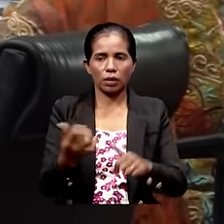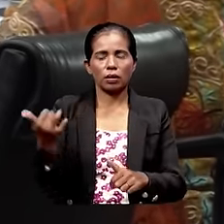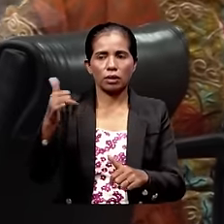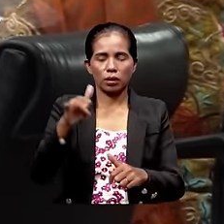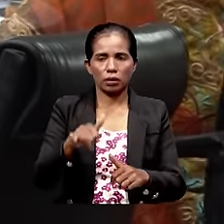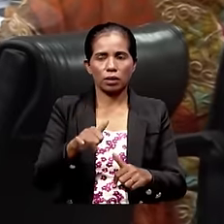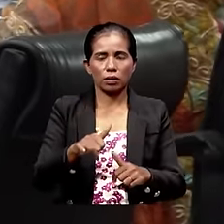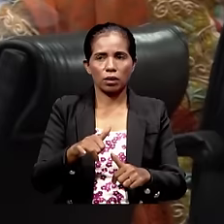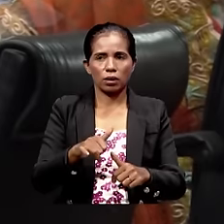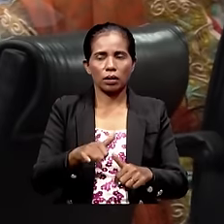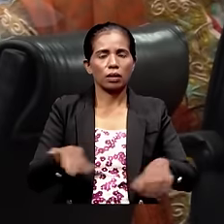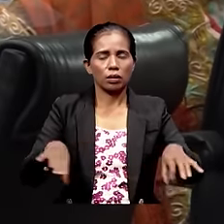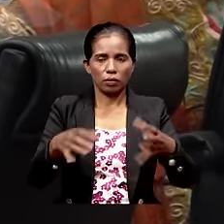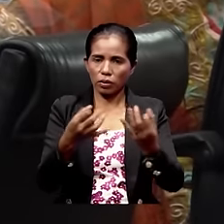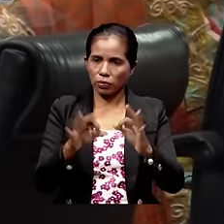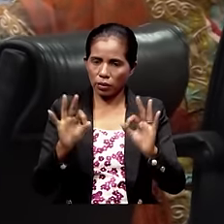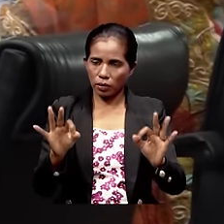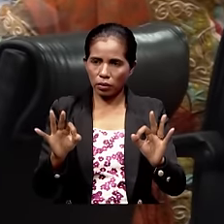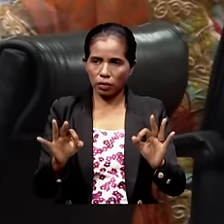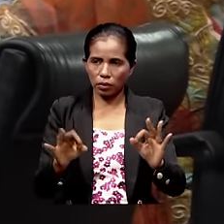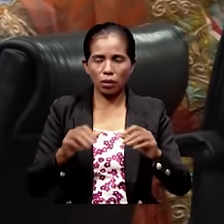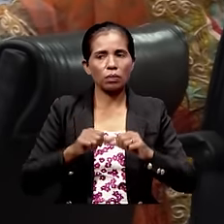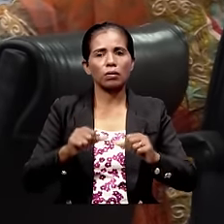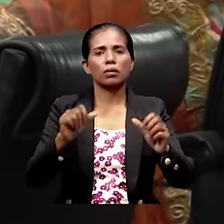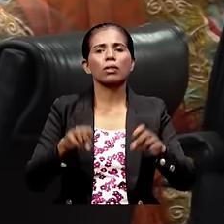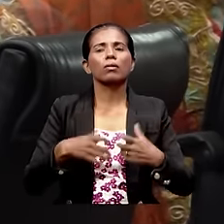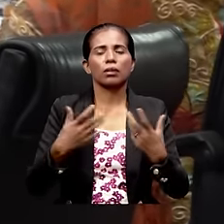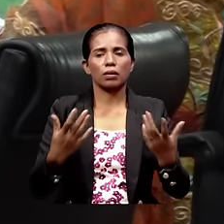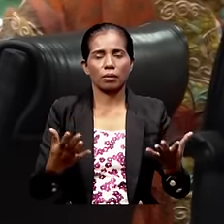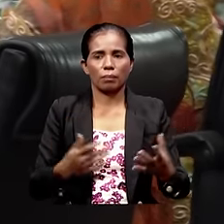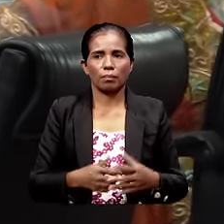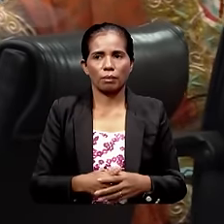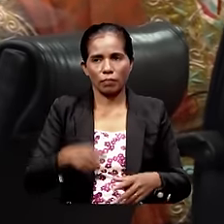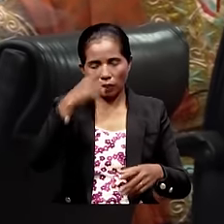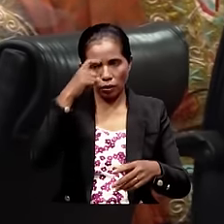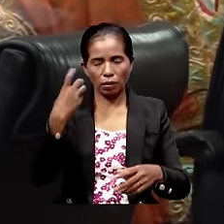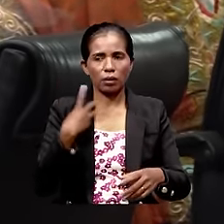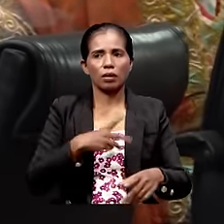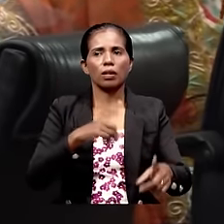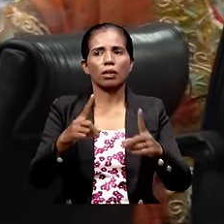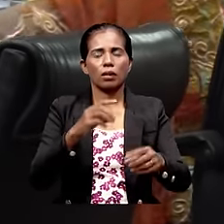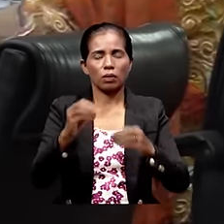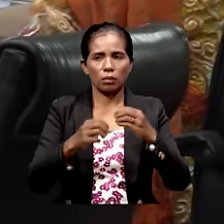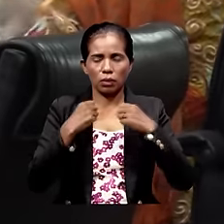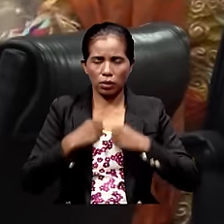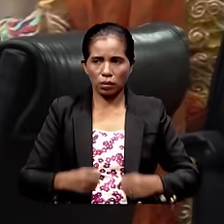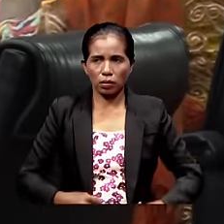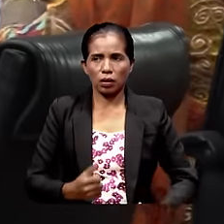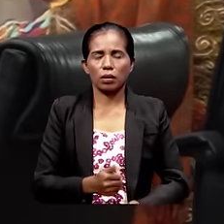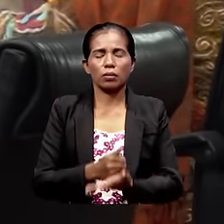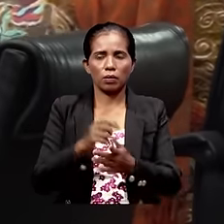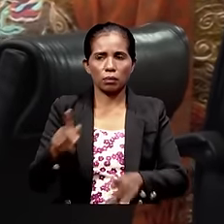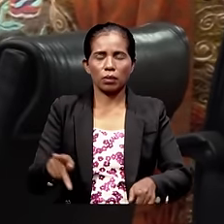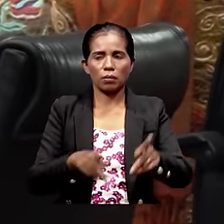sirania kontratu ne remata ona ne be ne kundina sauni hansa ne be tama kona kita kulia kona ba ia saudu ne bana atenimento publika ba